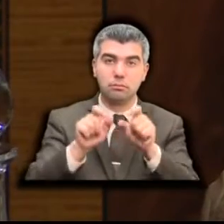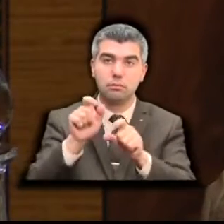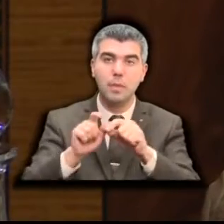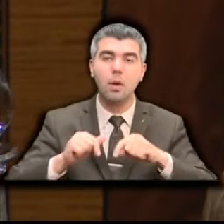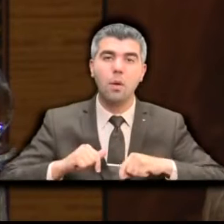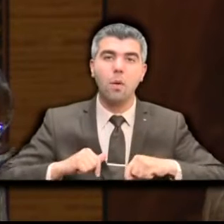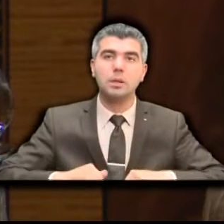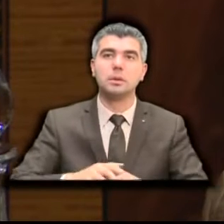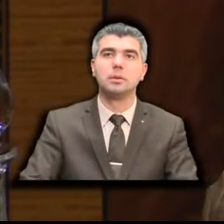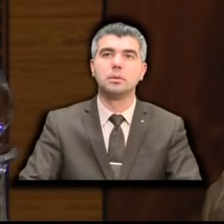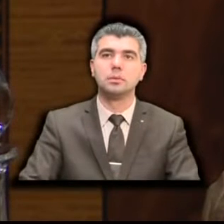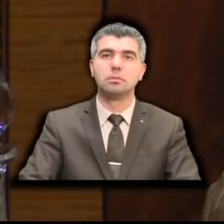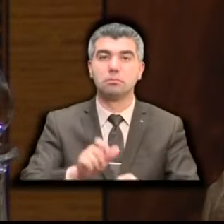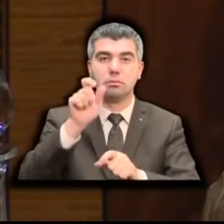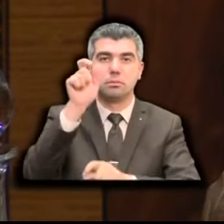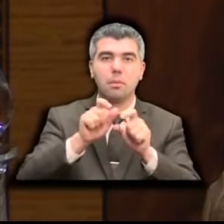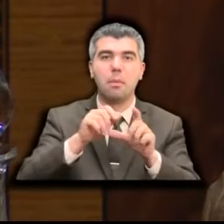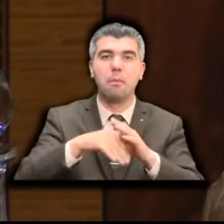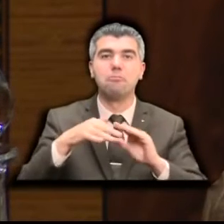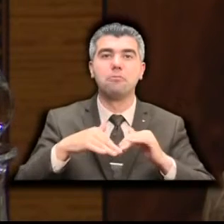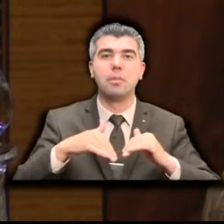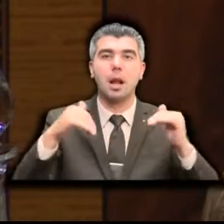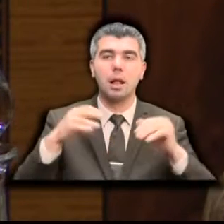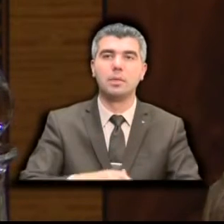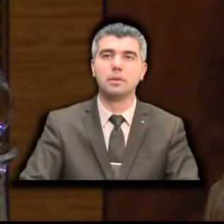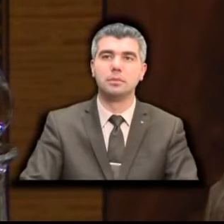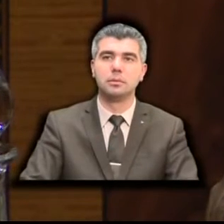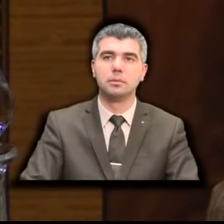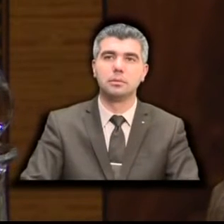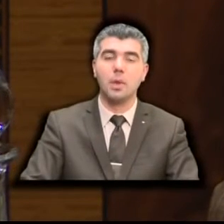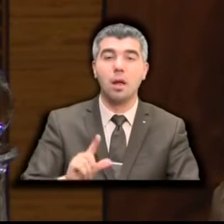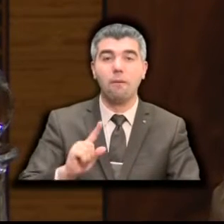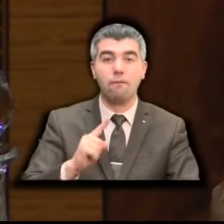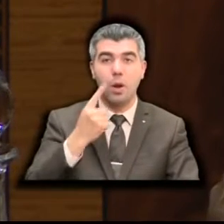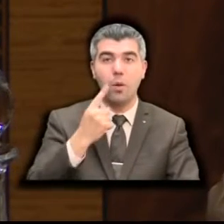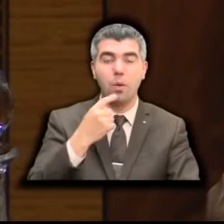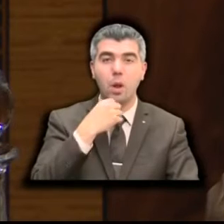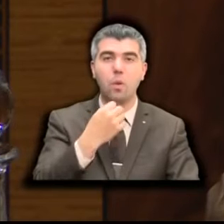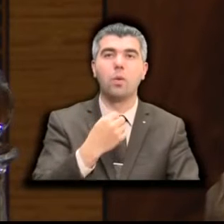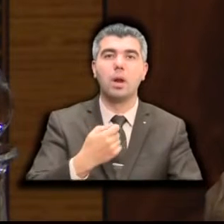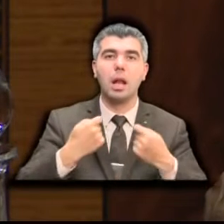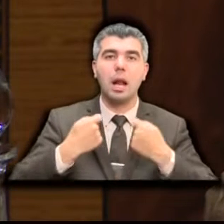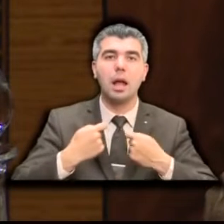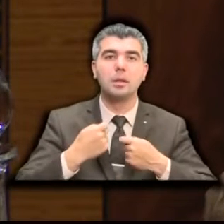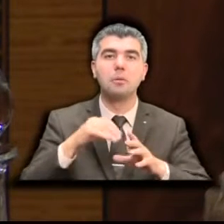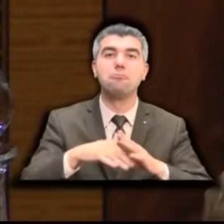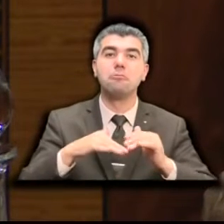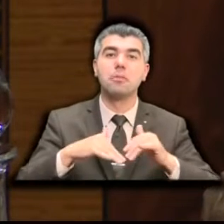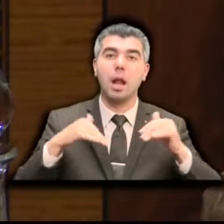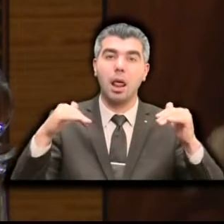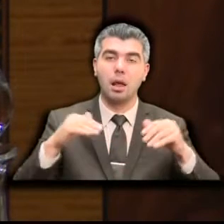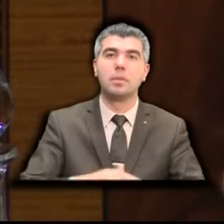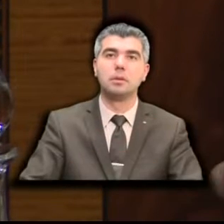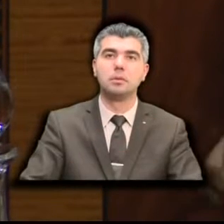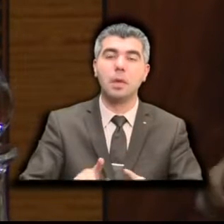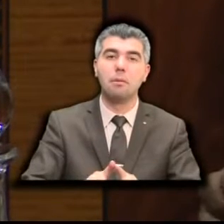الوزراء، السيدات والسادة النواب المحترمين، أولاً سيد الرئيس نشكركم على إطارة